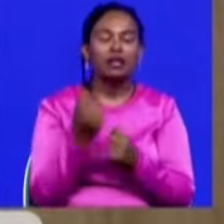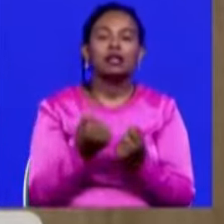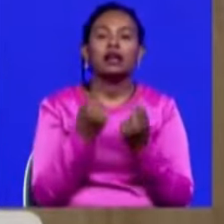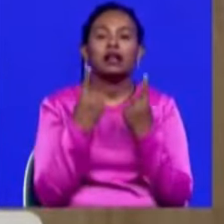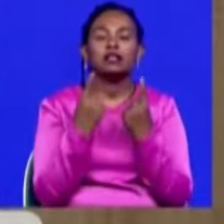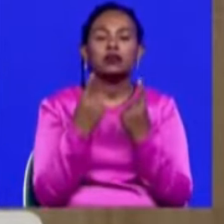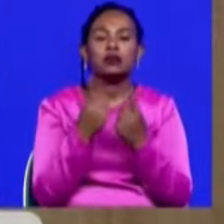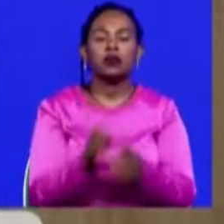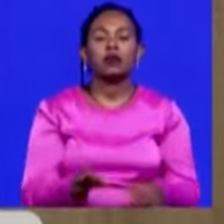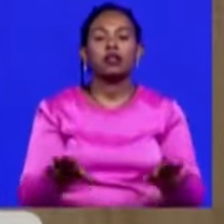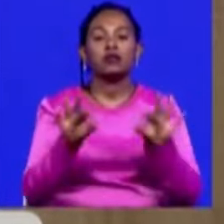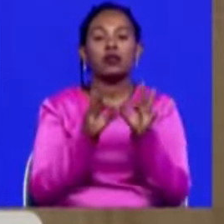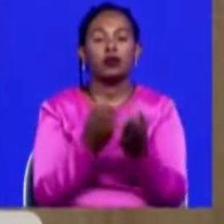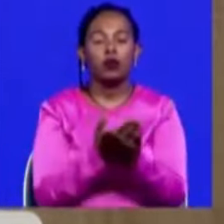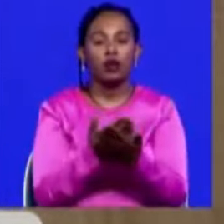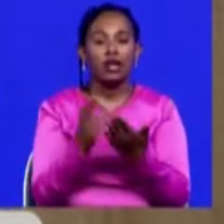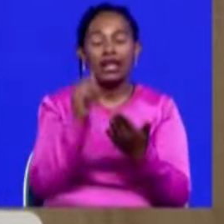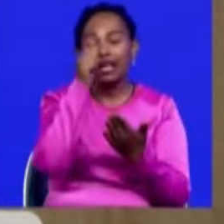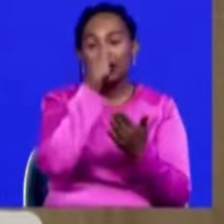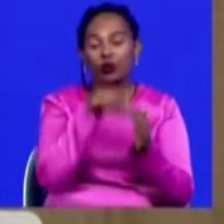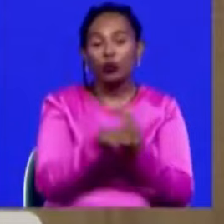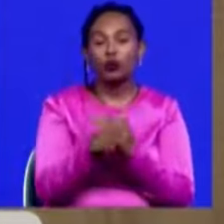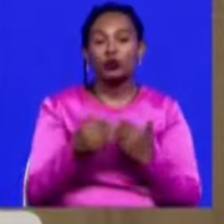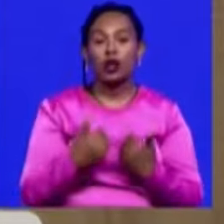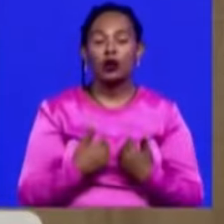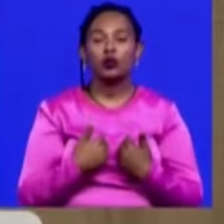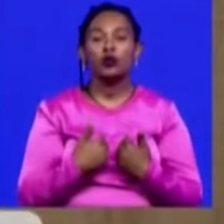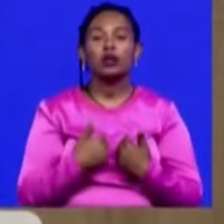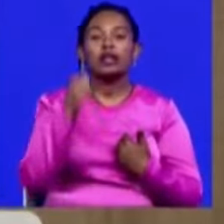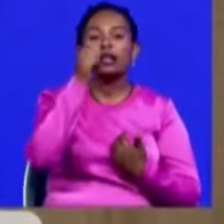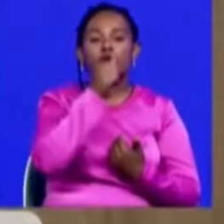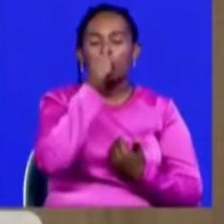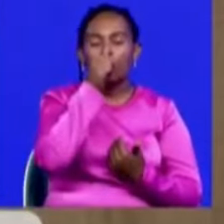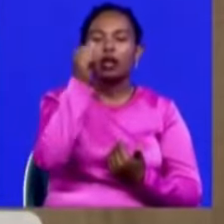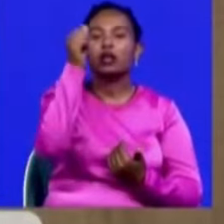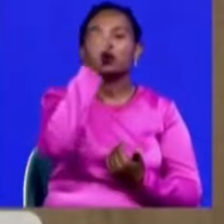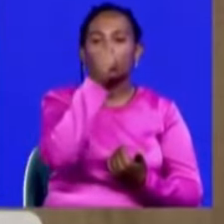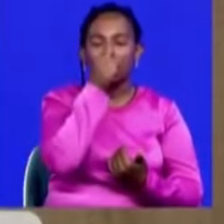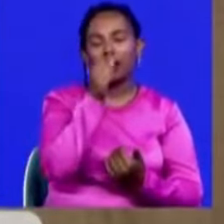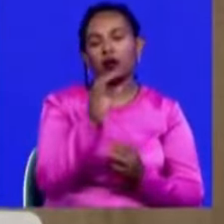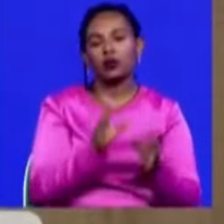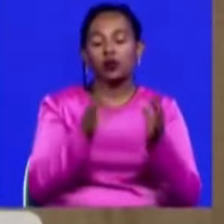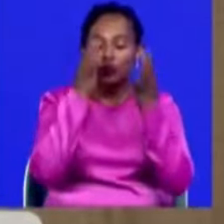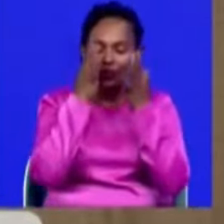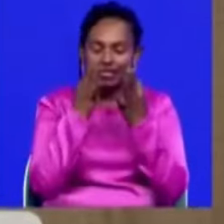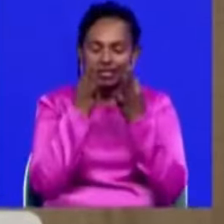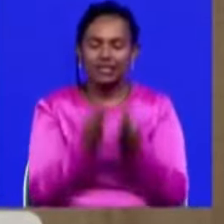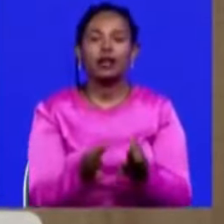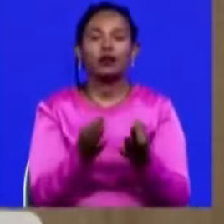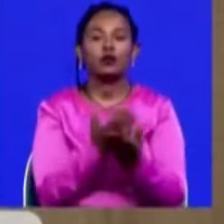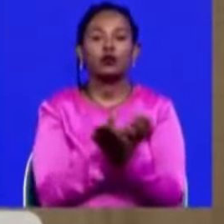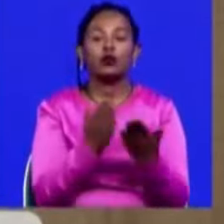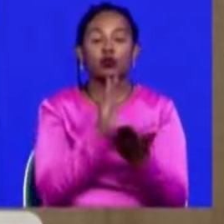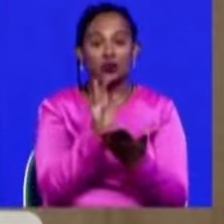እንዲገነዘብ የሚያስፈልገው ነገር ኢትዮጵያ ውስጥ ካሉ ኢትዮጵያን ኢትዮጵያ ካደረጉ ወሳኝ ሶስቶች